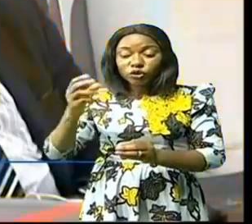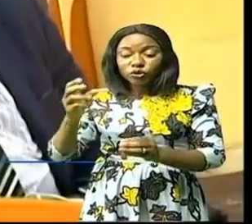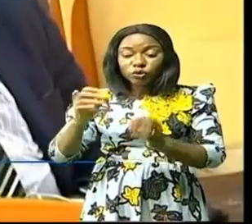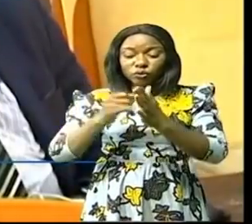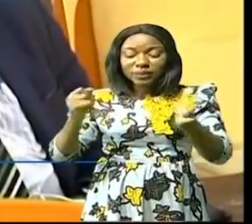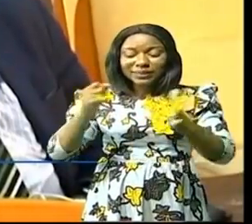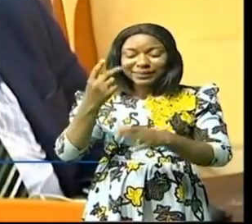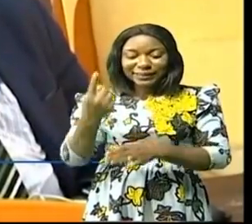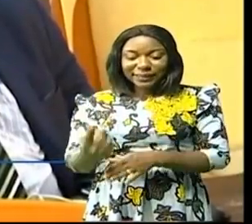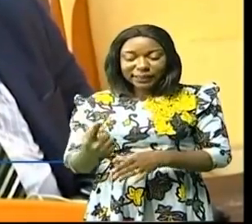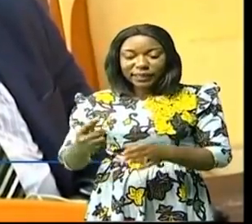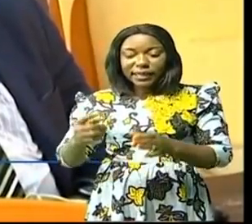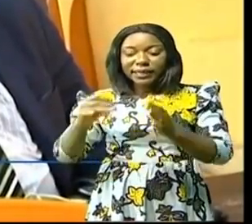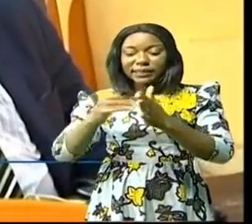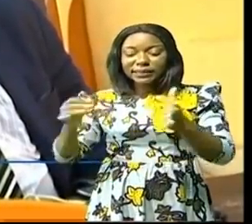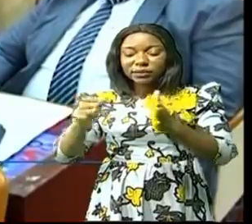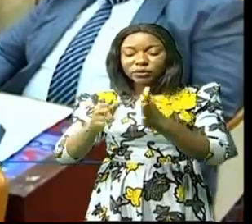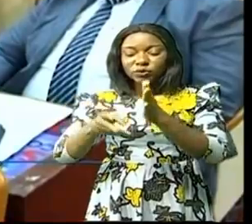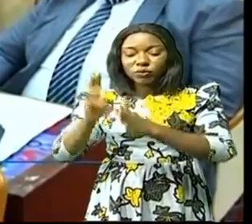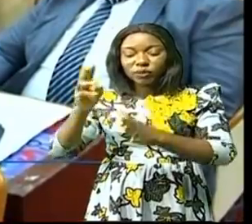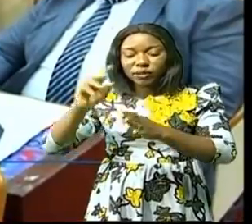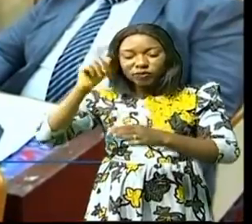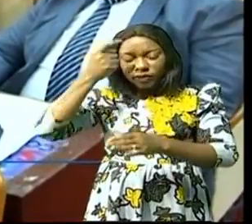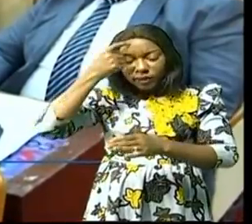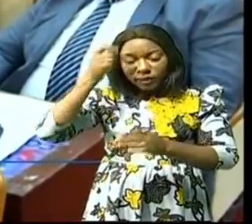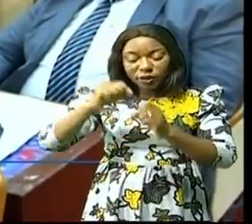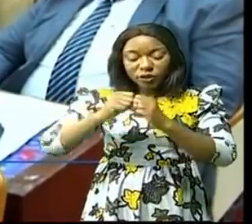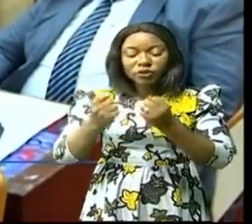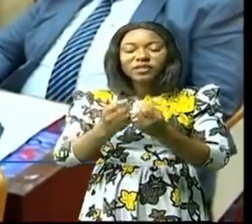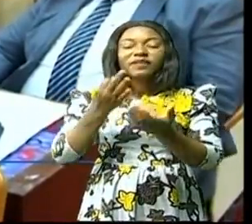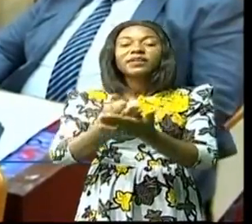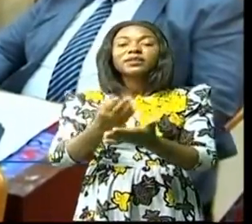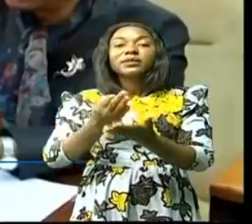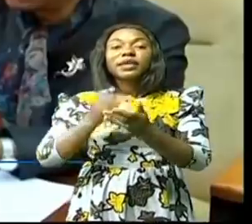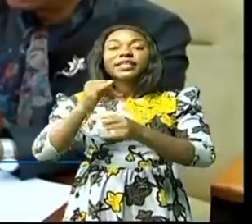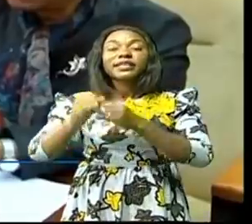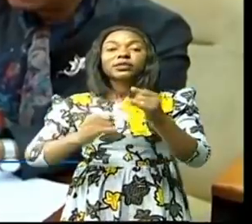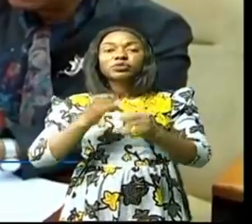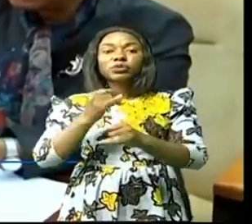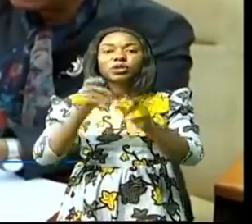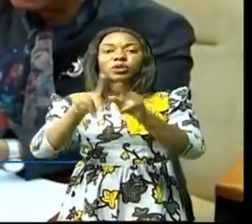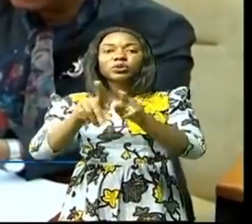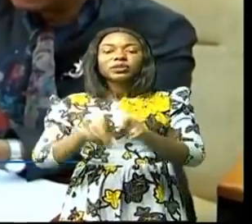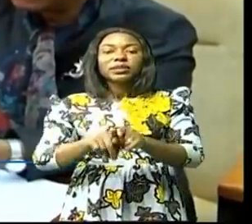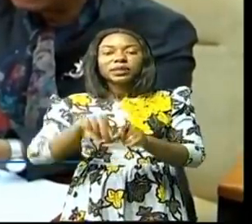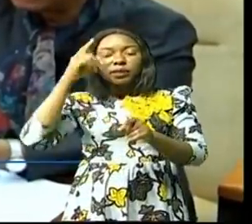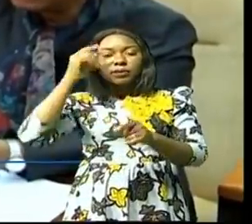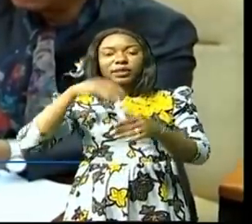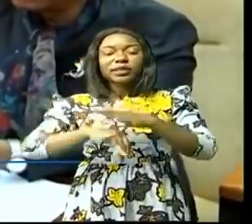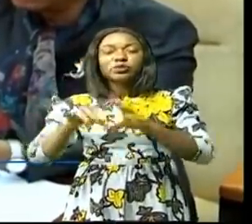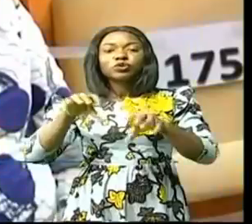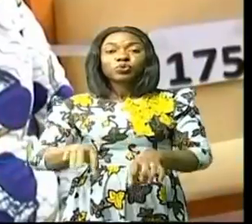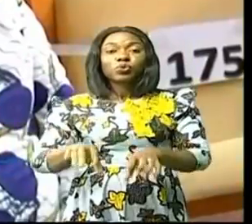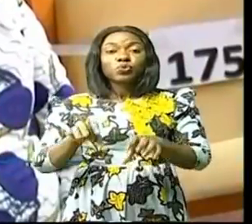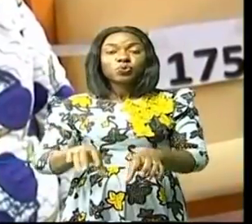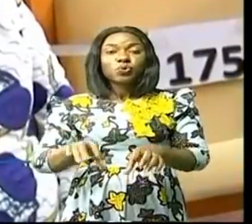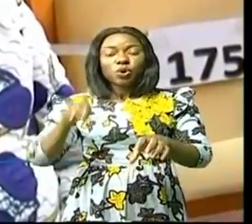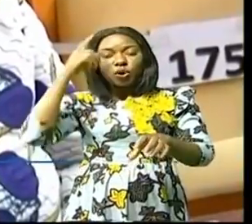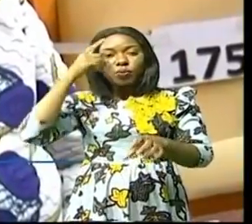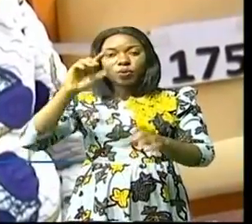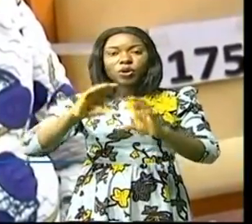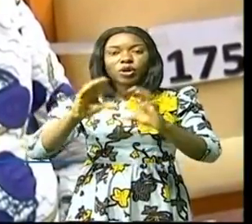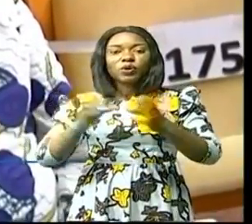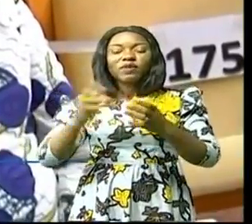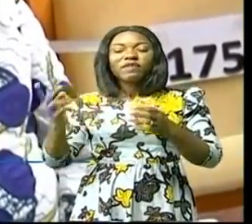et 272 du Conseil des gouverneurs de la Société financière internationale, ainsi que l'adhésion de la RDC à l'accord